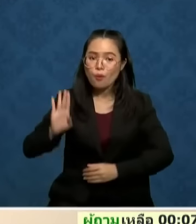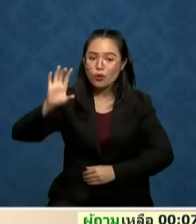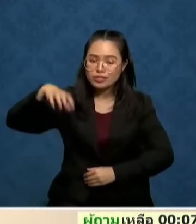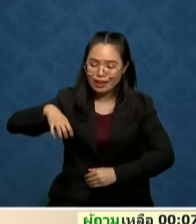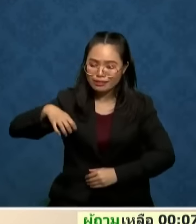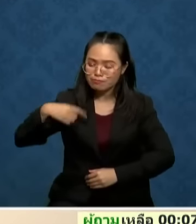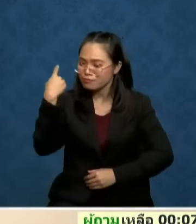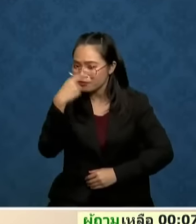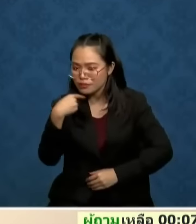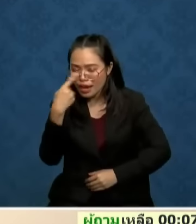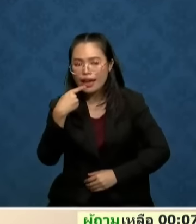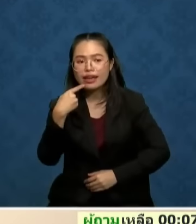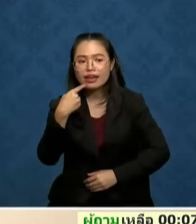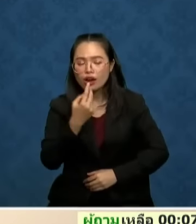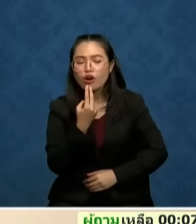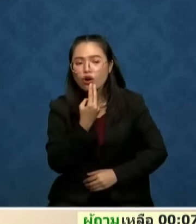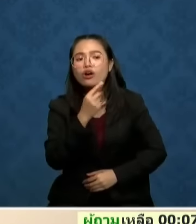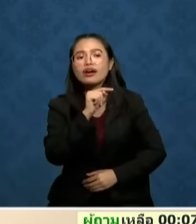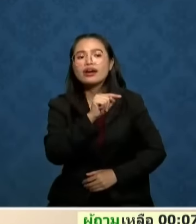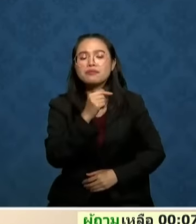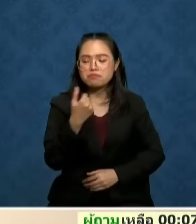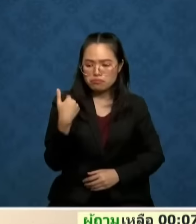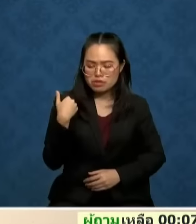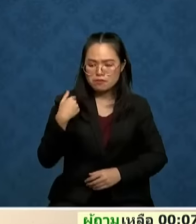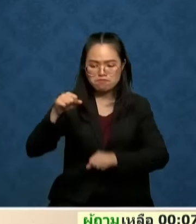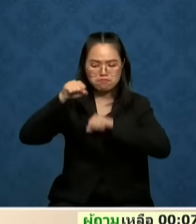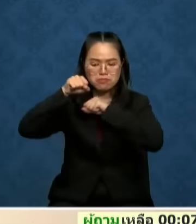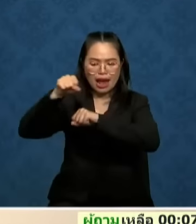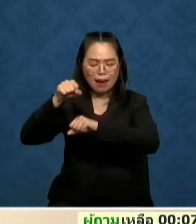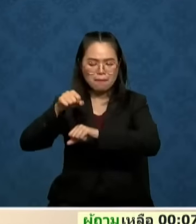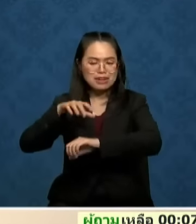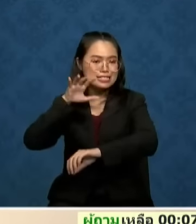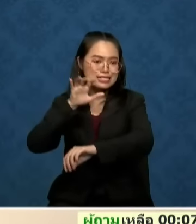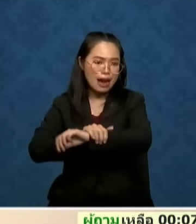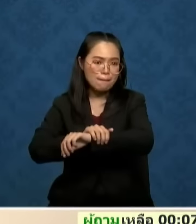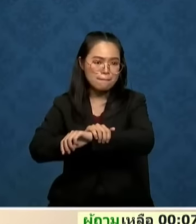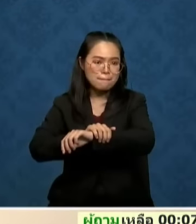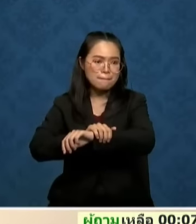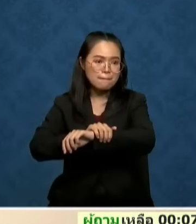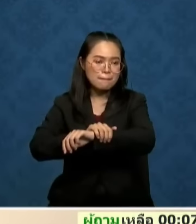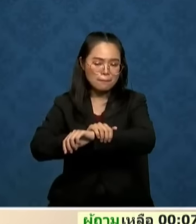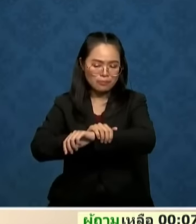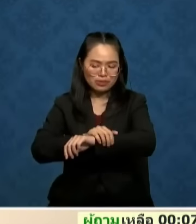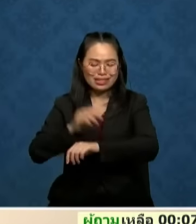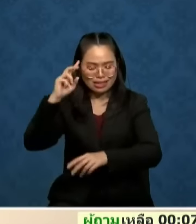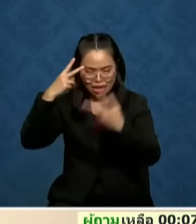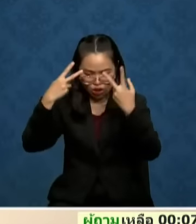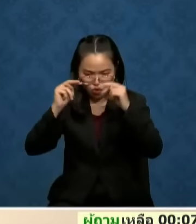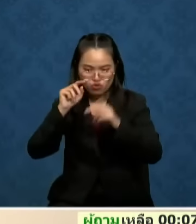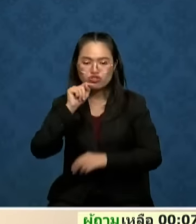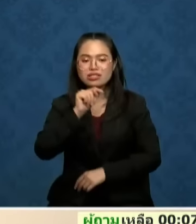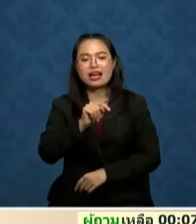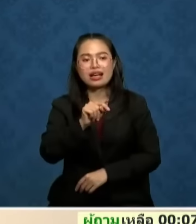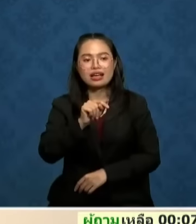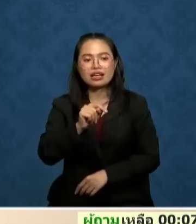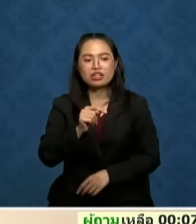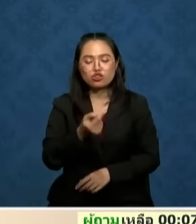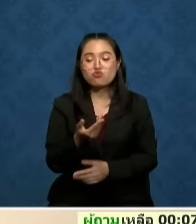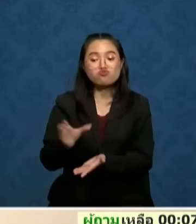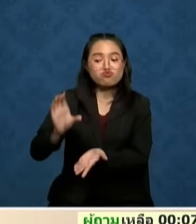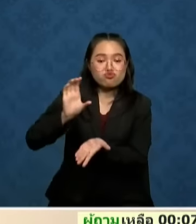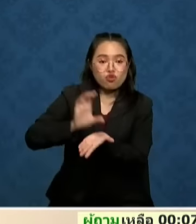วข้องก็ได้เห็นนะคะว่ามีประกาศจับหมายจับนะคะออกมาจากการเร่งรัดของท่านนายกส่วนเรื่องของงบกลางนี่ฉันบ